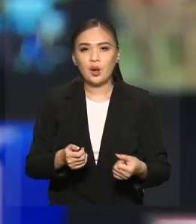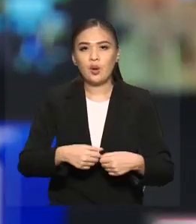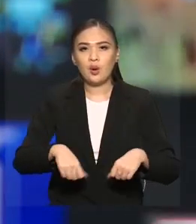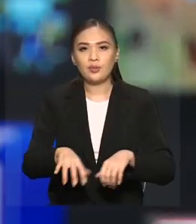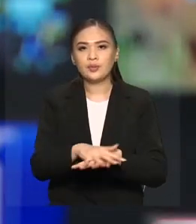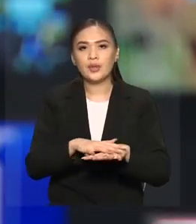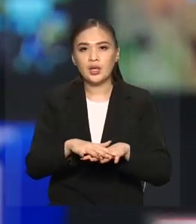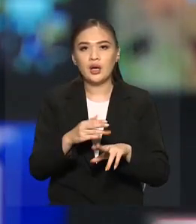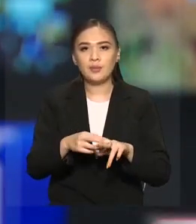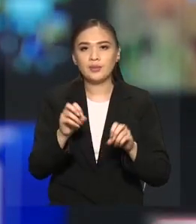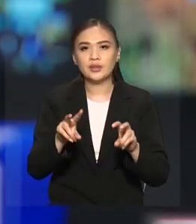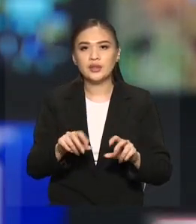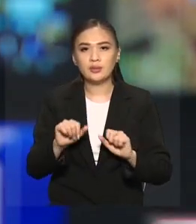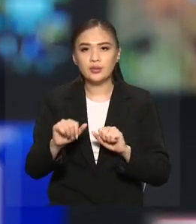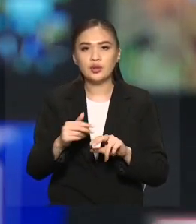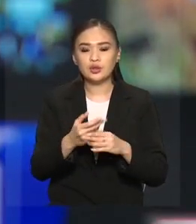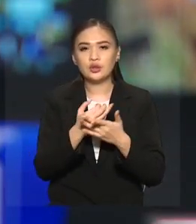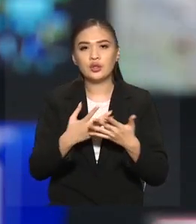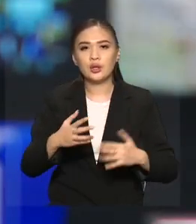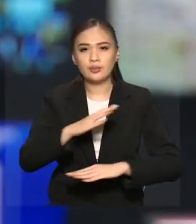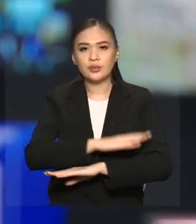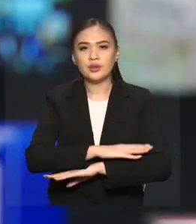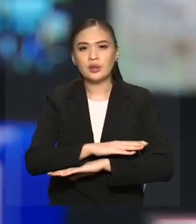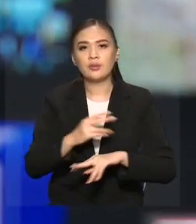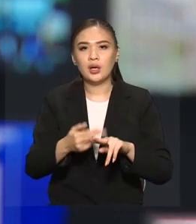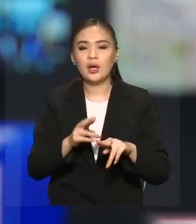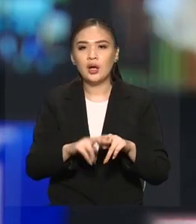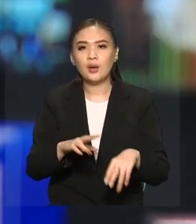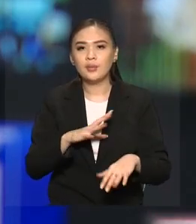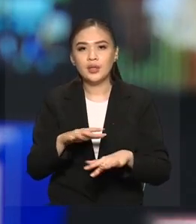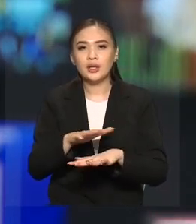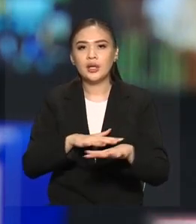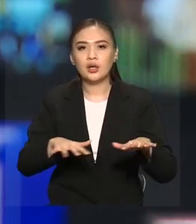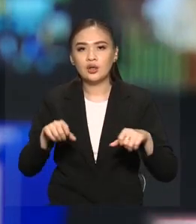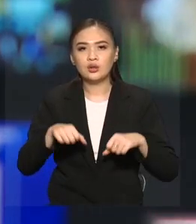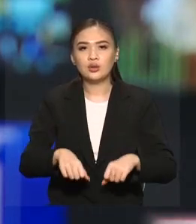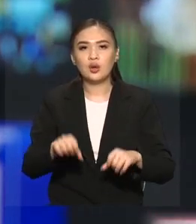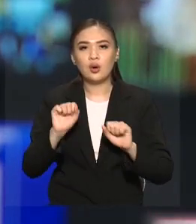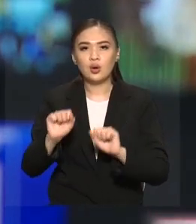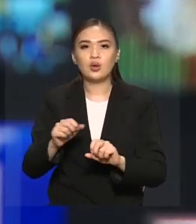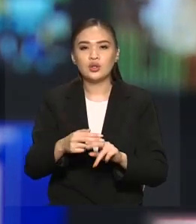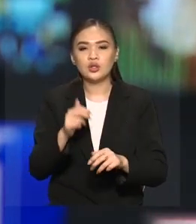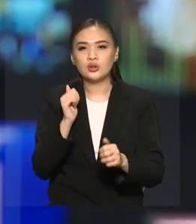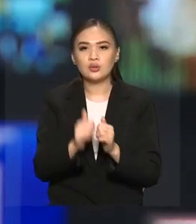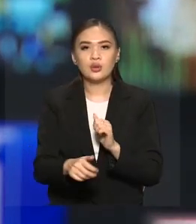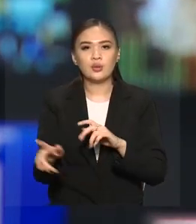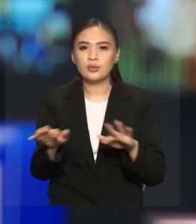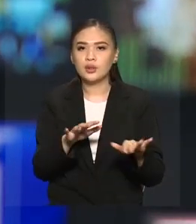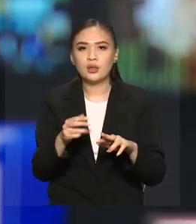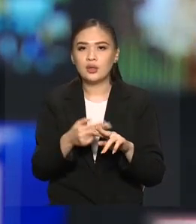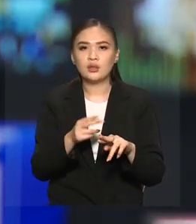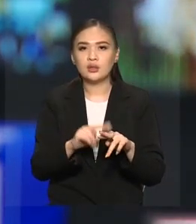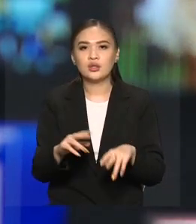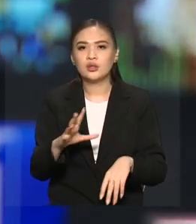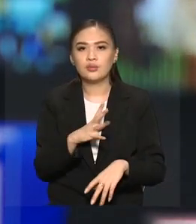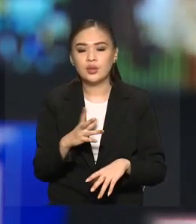Қоғамдағы қауіпсіздікті қамтамасыз ету, түрлі тәртіпсіздіктің алдын алуы, ел тұрғындарының құқықтарын қорғау. Жылдам қимылдайтын арнайы жасақ